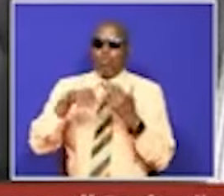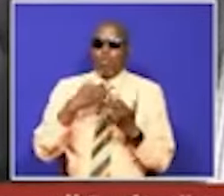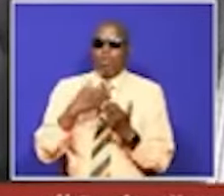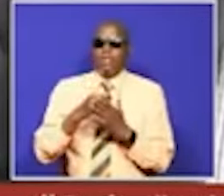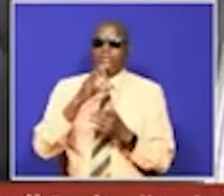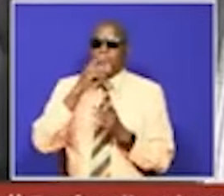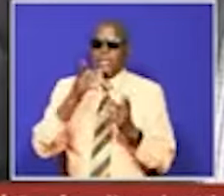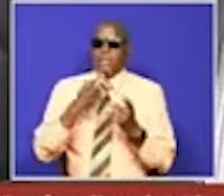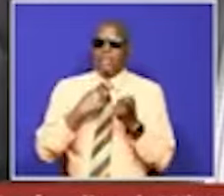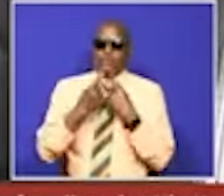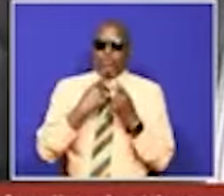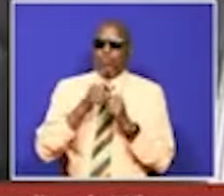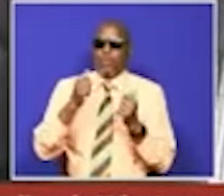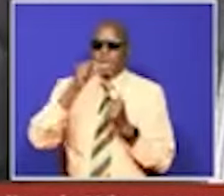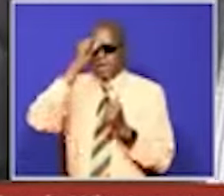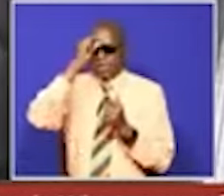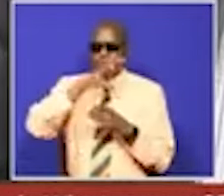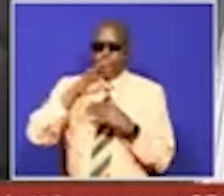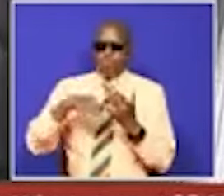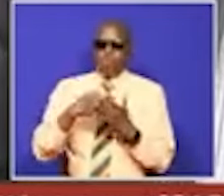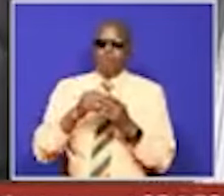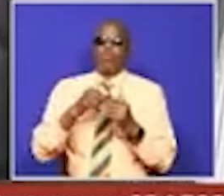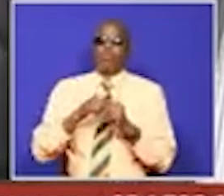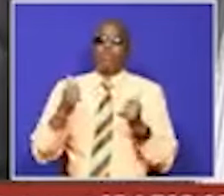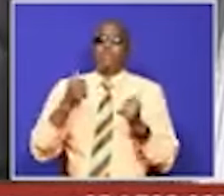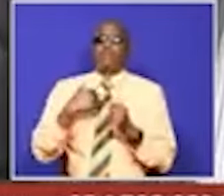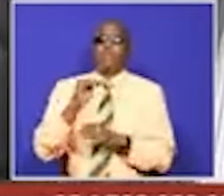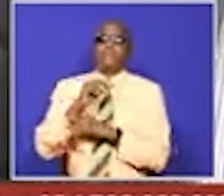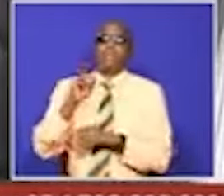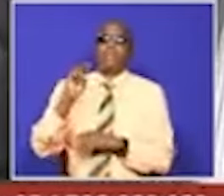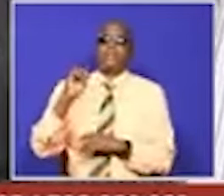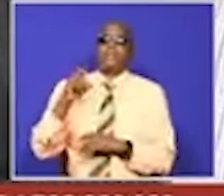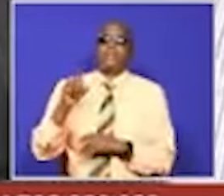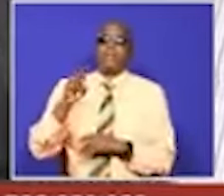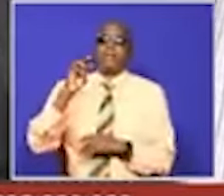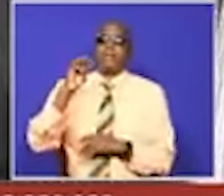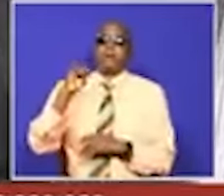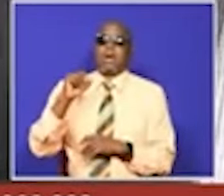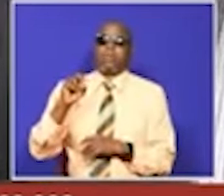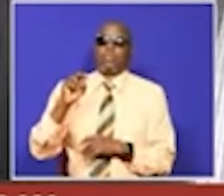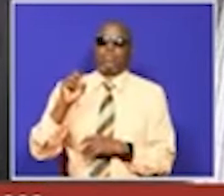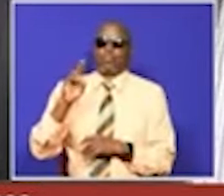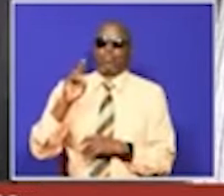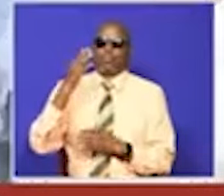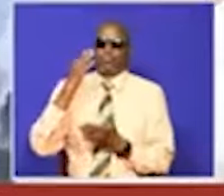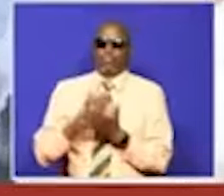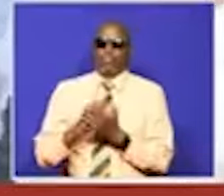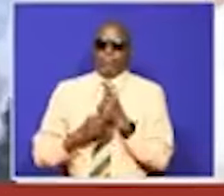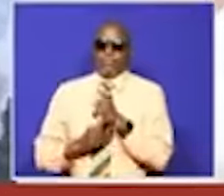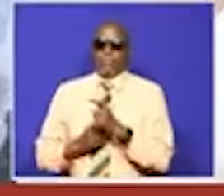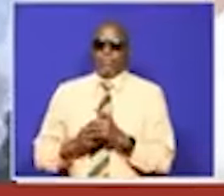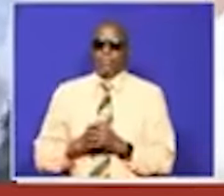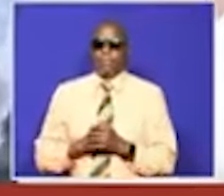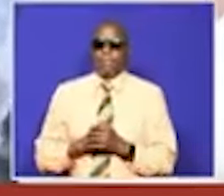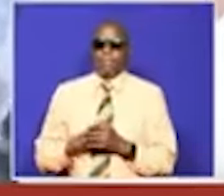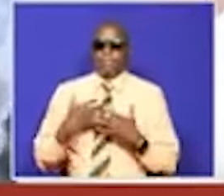na speaker, anaelewana na serikali mzima, tunataka kukuuliza MCA Mathu, koma hiyo maneno, wachana na hiyo maneno. Ni watu